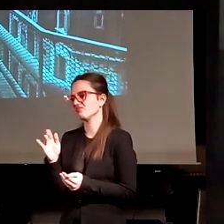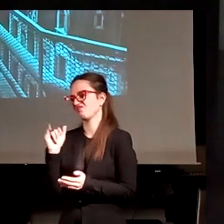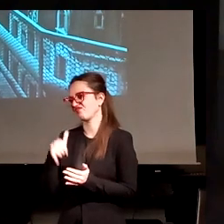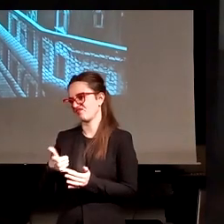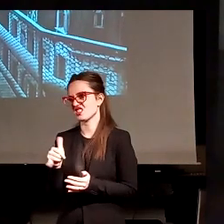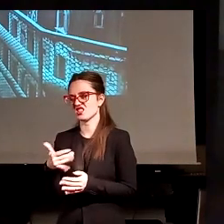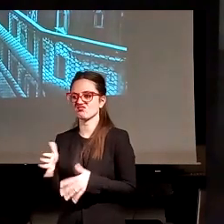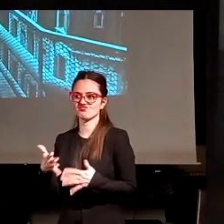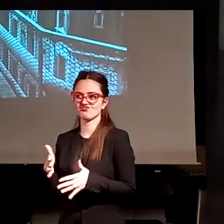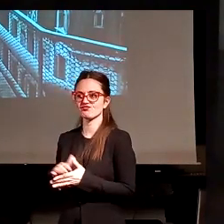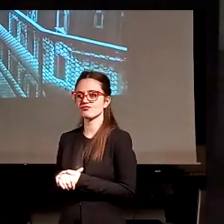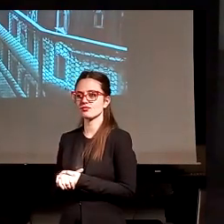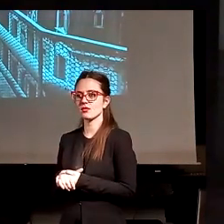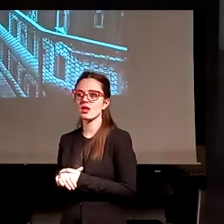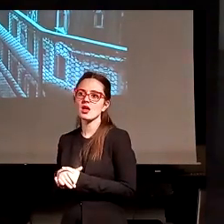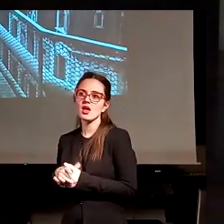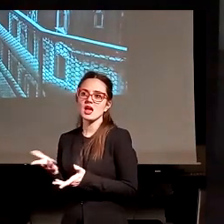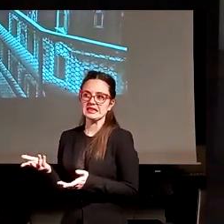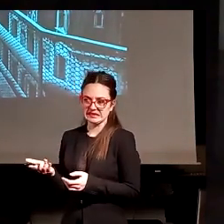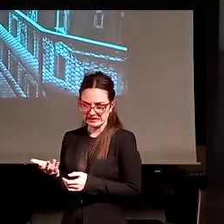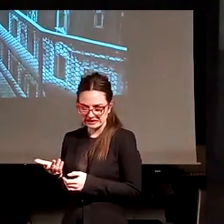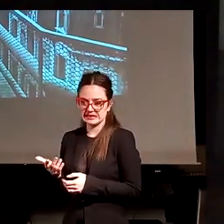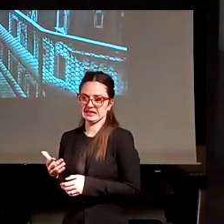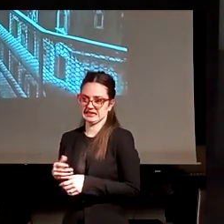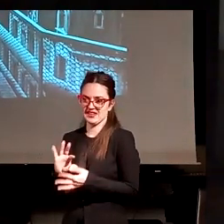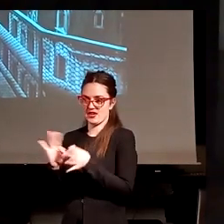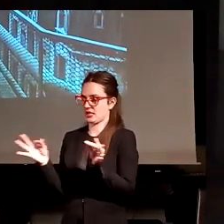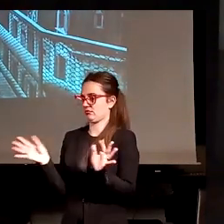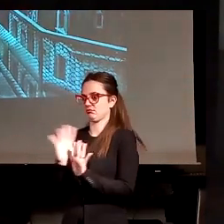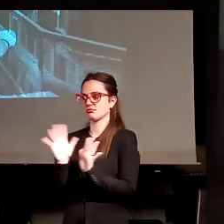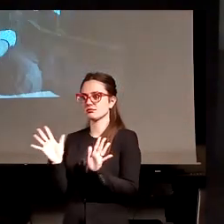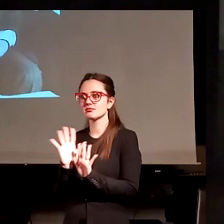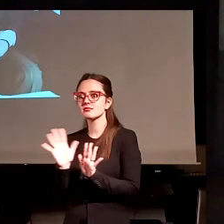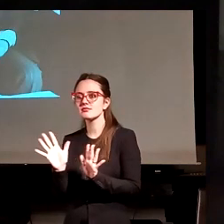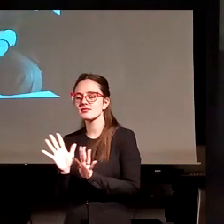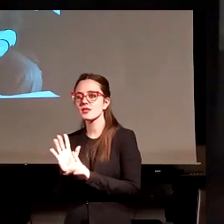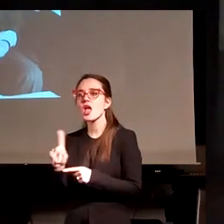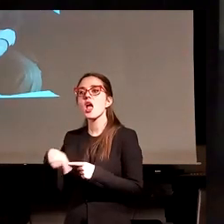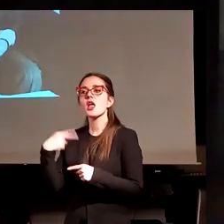come come uccidere con prepara e dopo 61